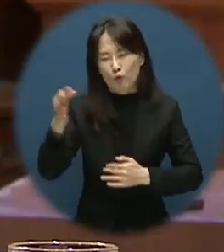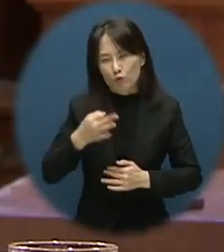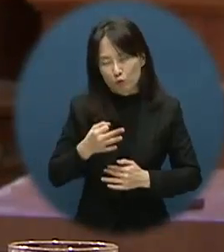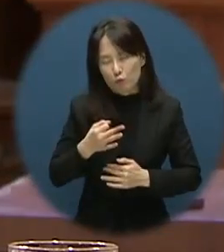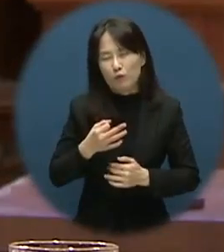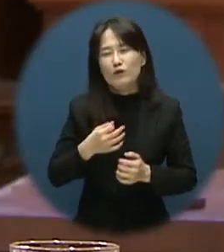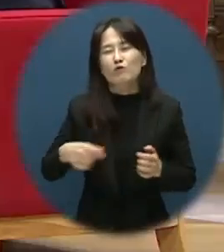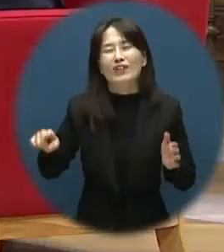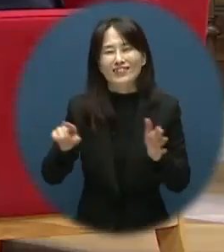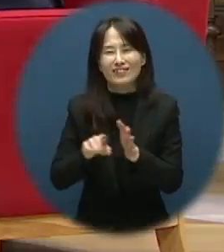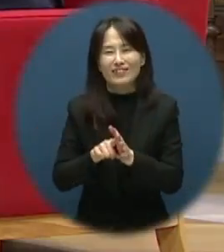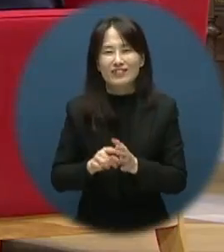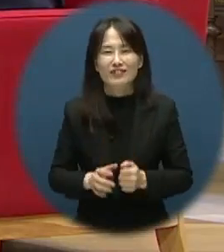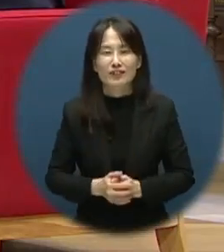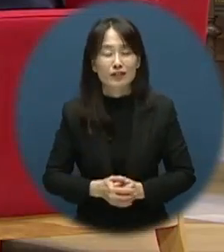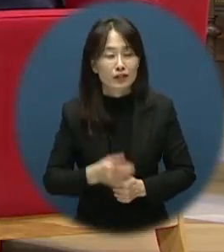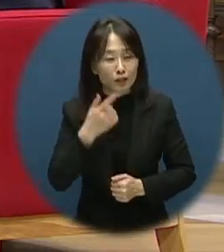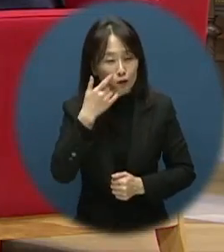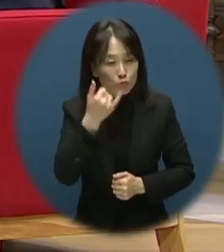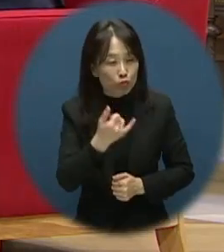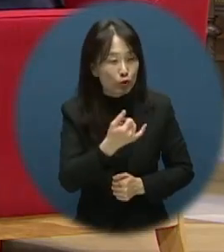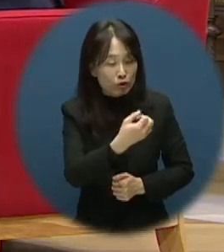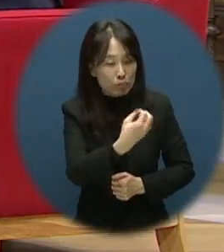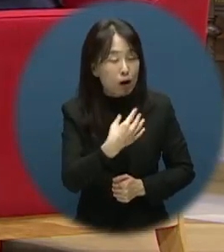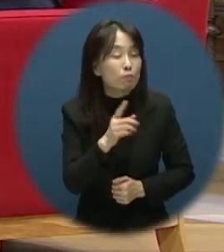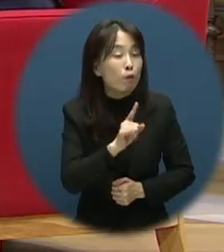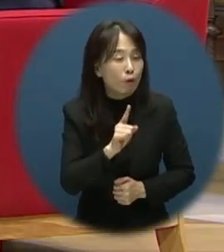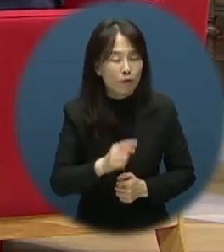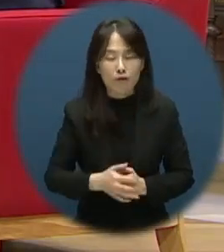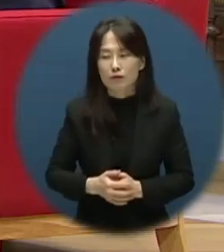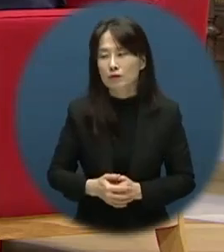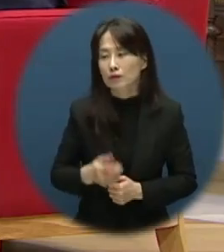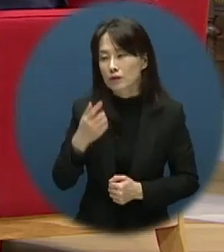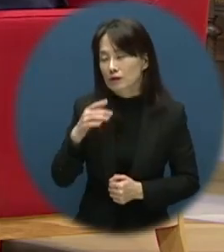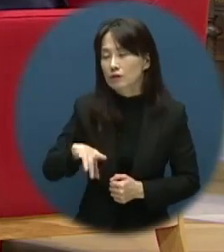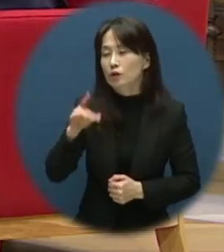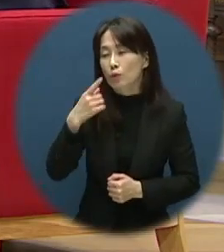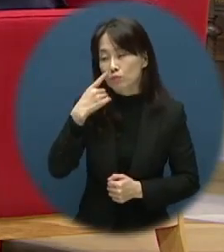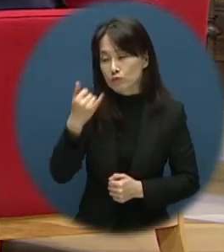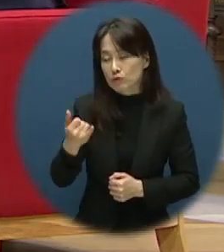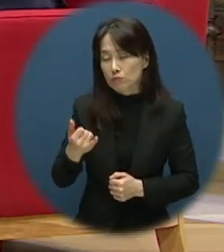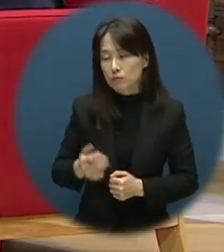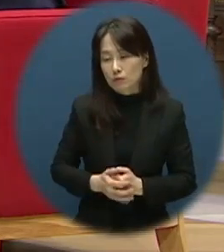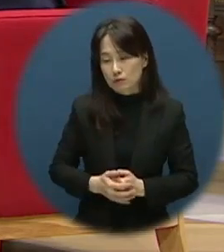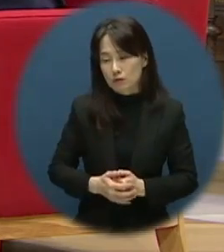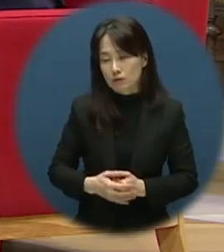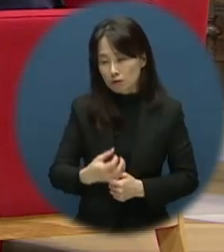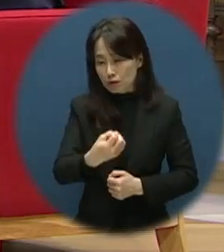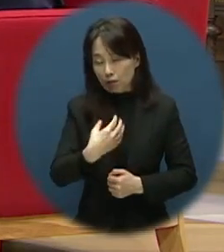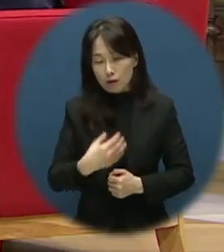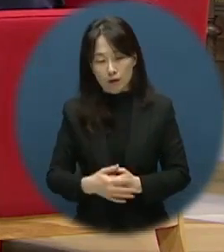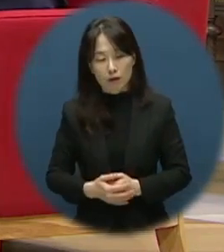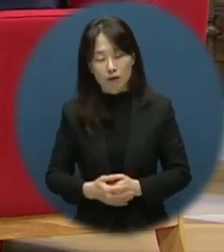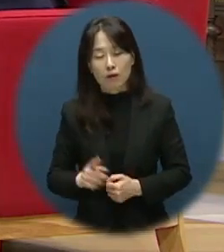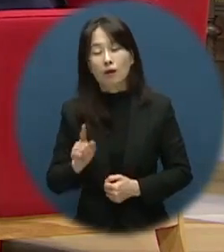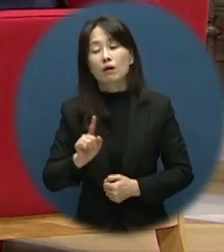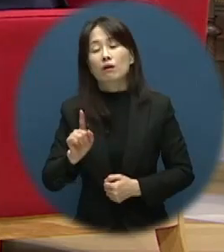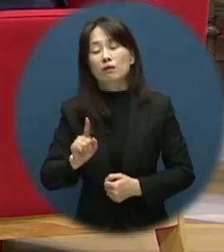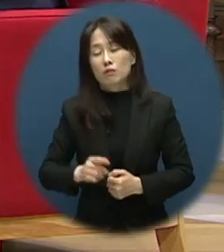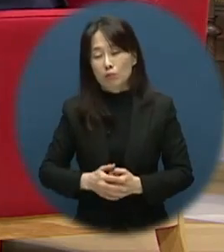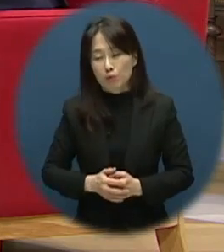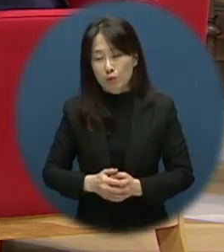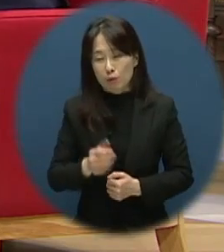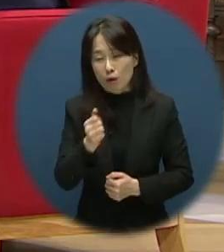뭐라고 그러세요? 뭐, 일단은 뭐, 너무 어이없는 듯이, 이런 말도 안 되고, 뭐. 그분들은 한의학이 뭔지도 모르잖아요.